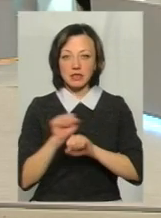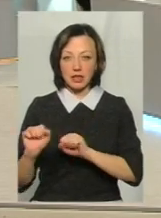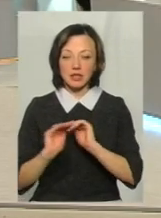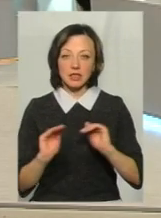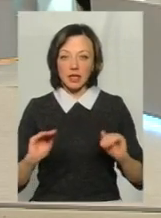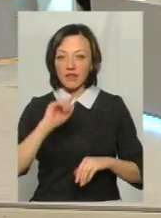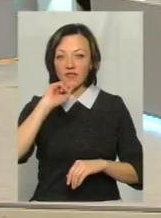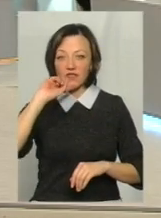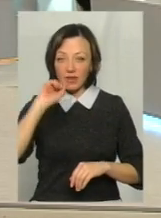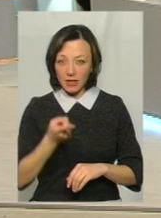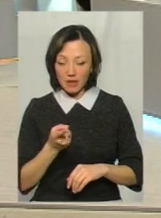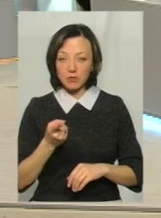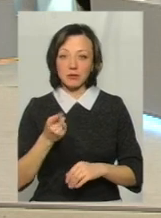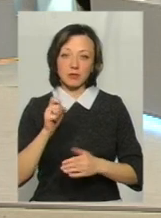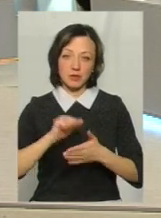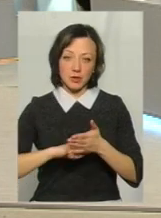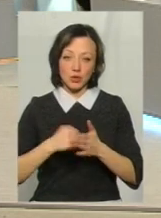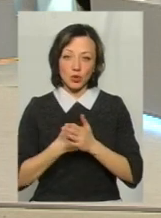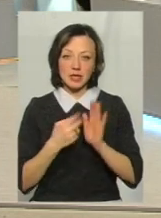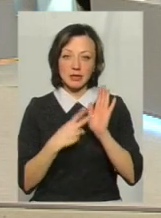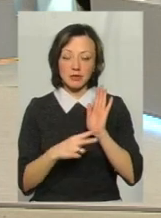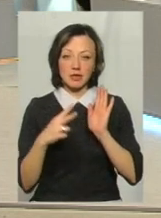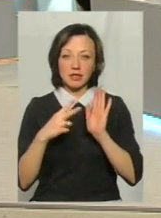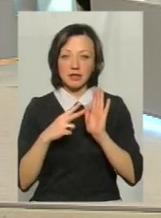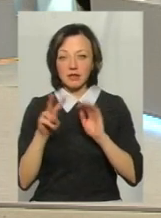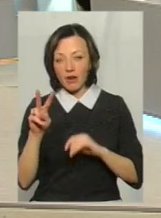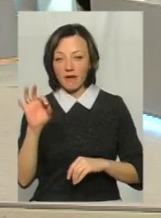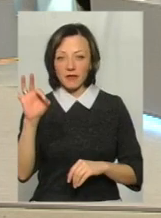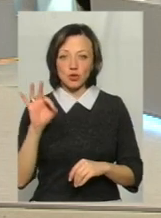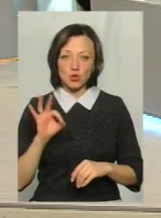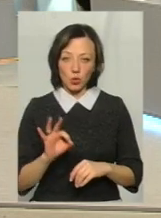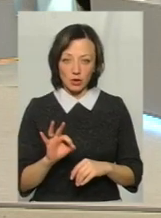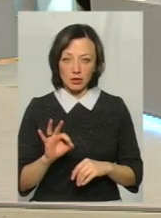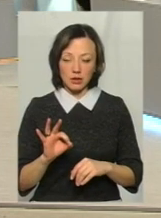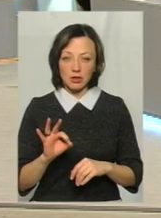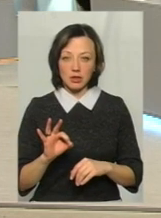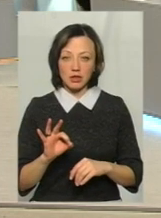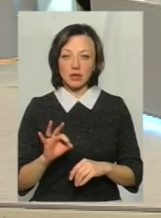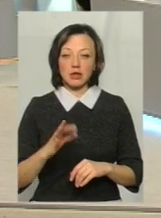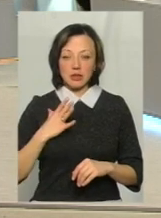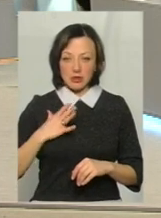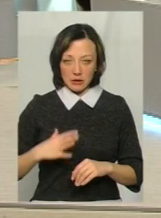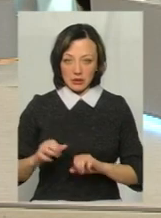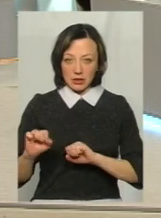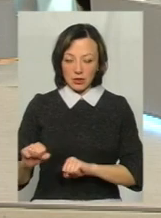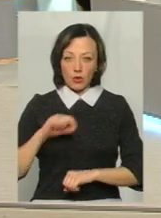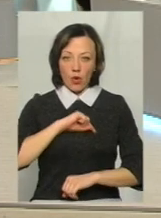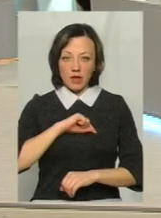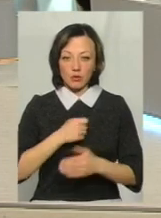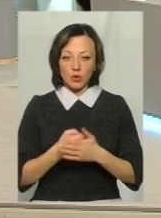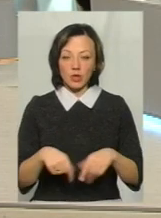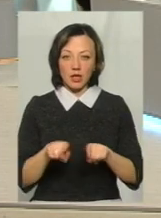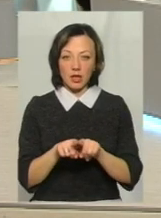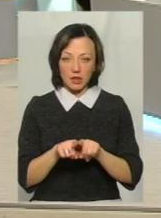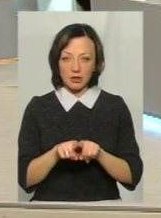в рік призводить приблизно до 70-72% вже стійкості організму до от таких